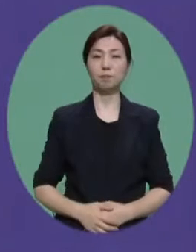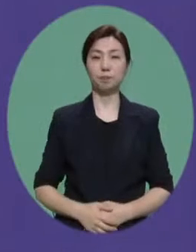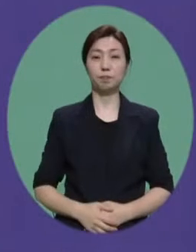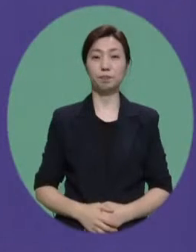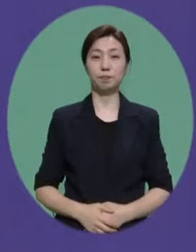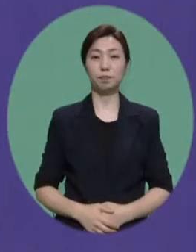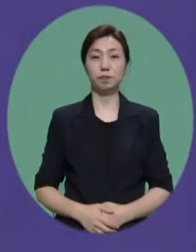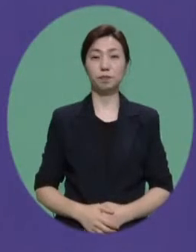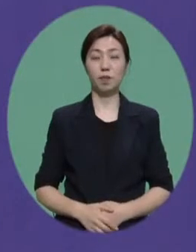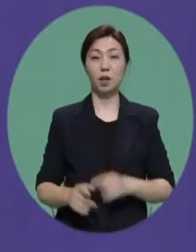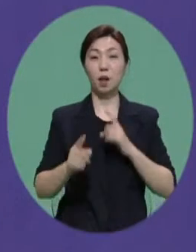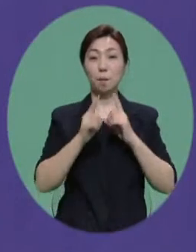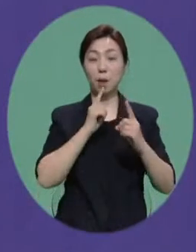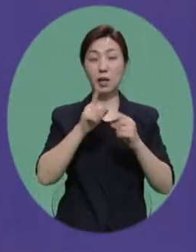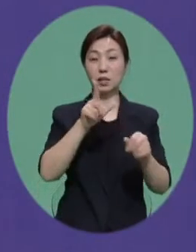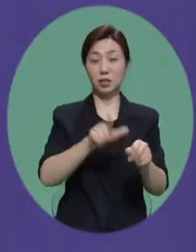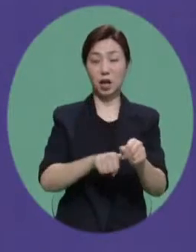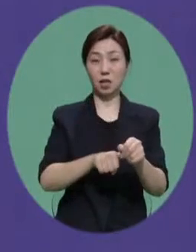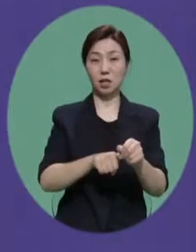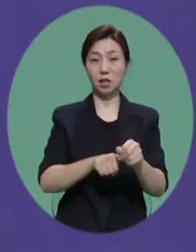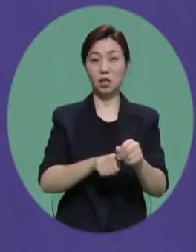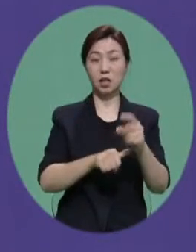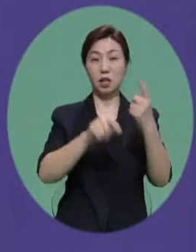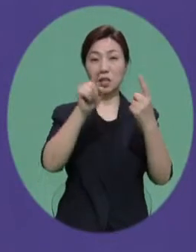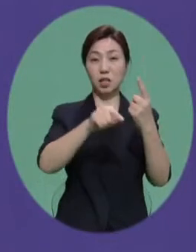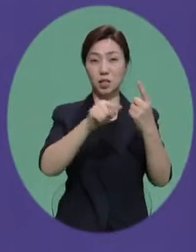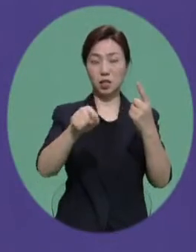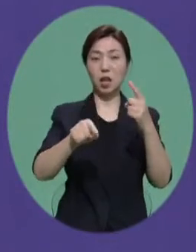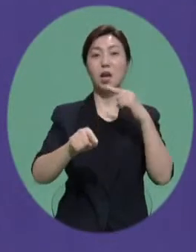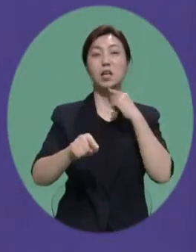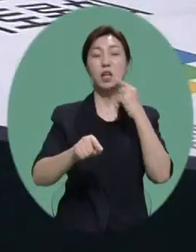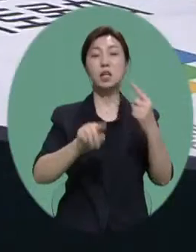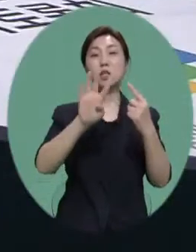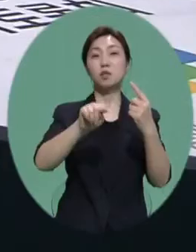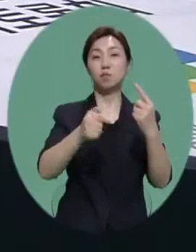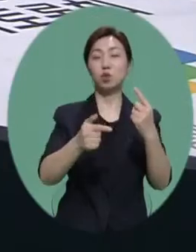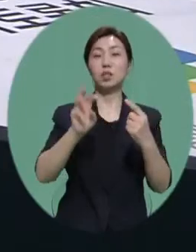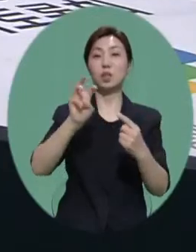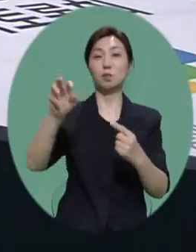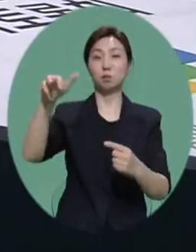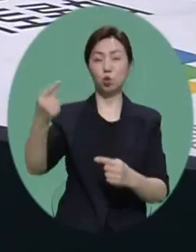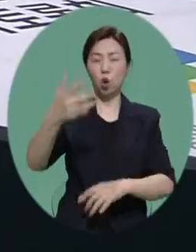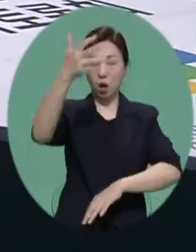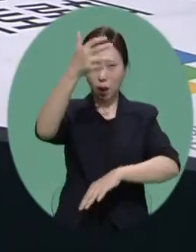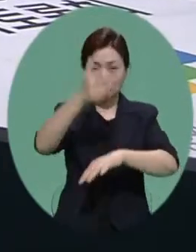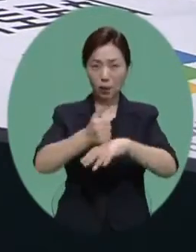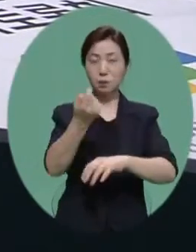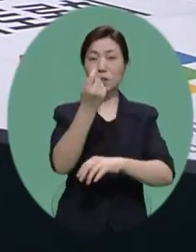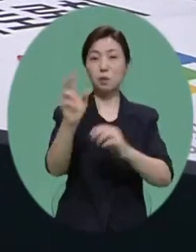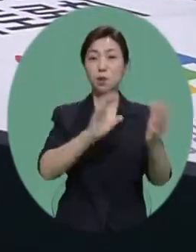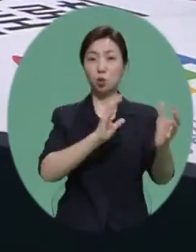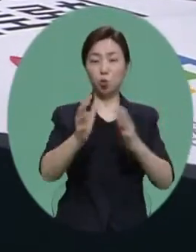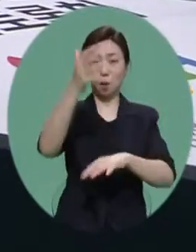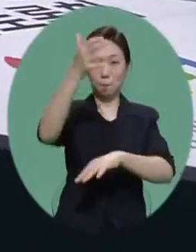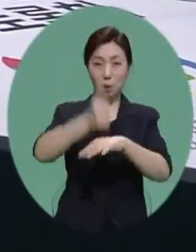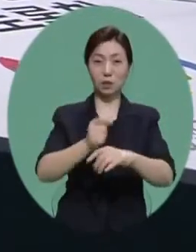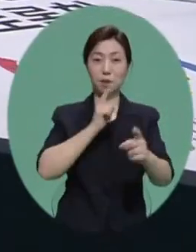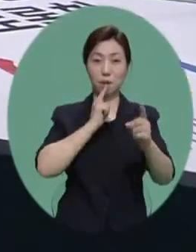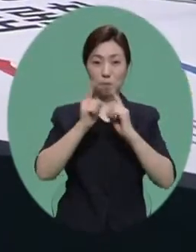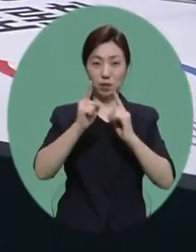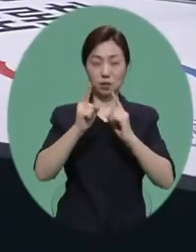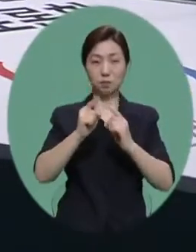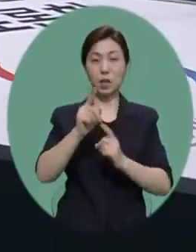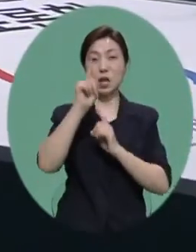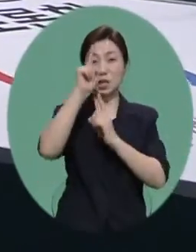발언 시간에 각 후보 당 1분 30초씩 드리겠습니다 마지막 tv 토론 의 마지막 마블이 바람입니다 먼저 이 이제 며 구워